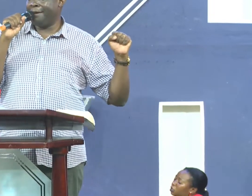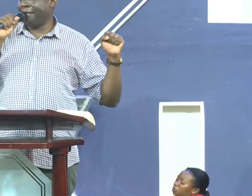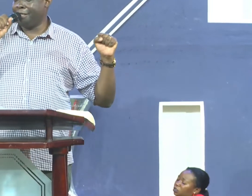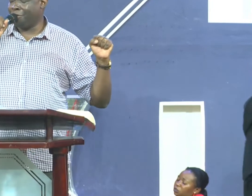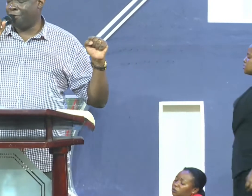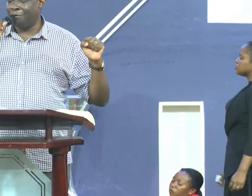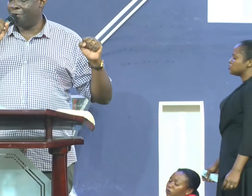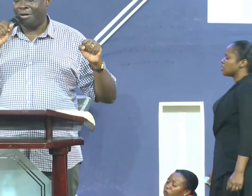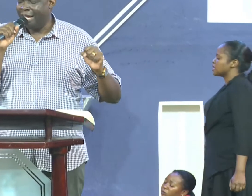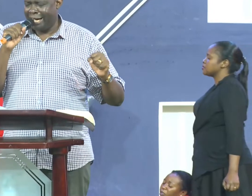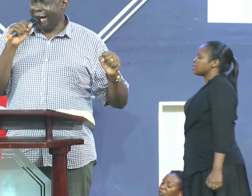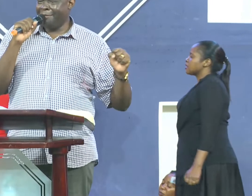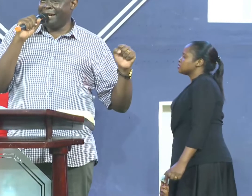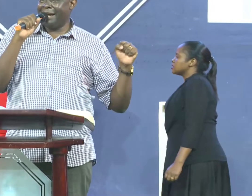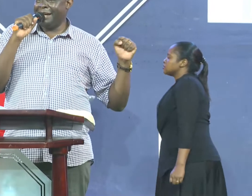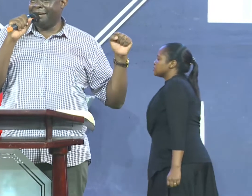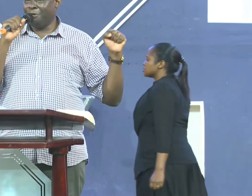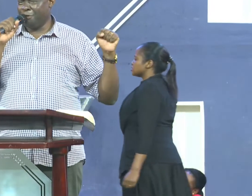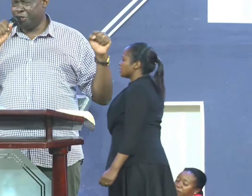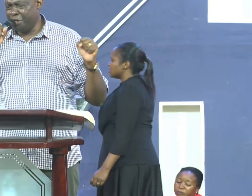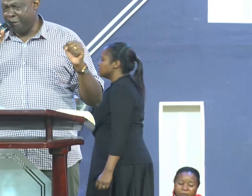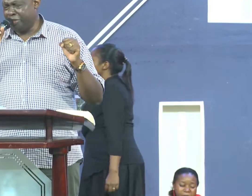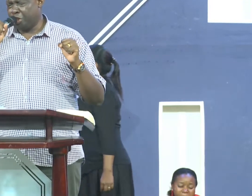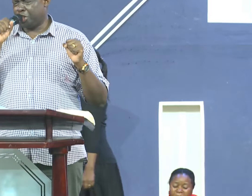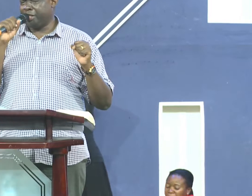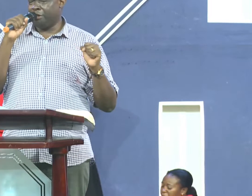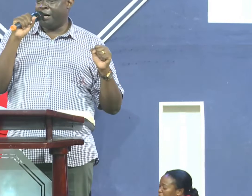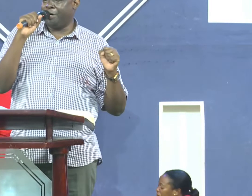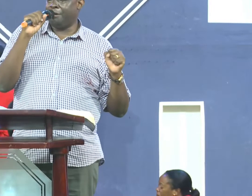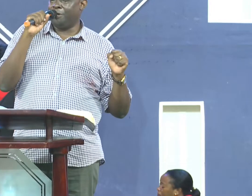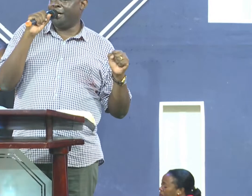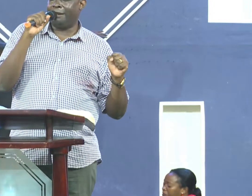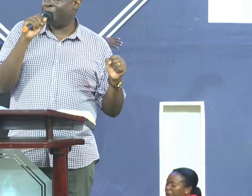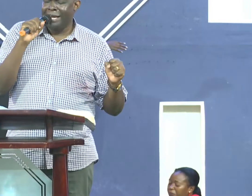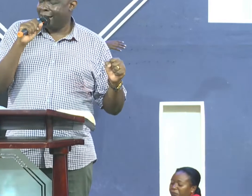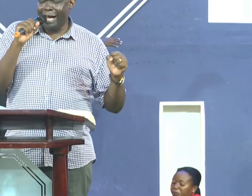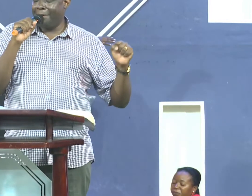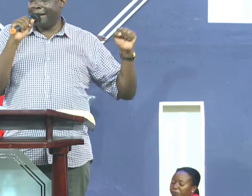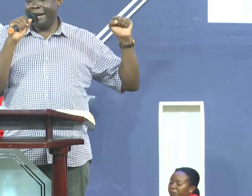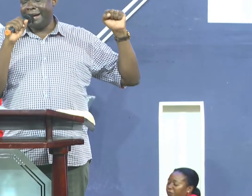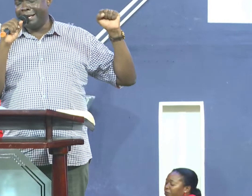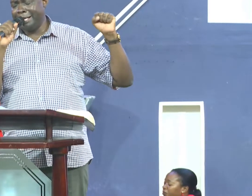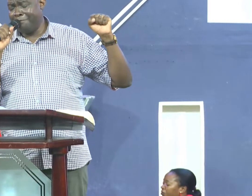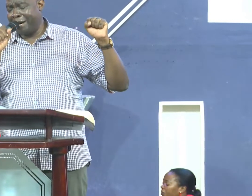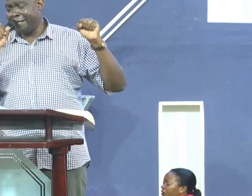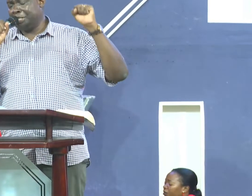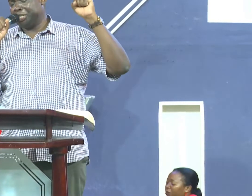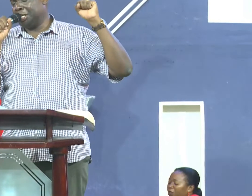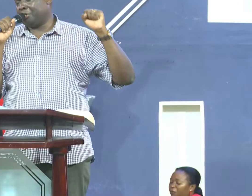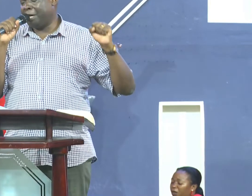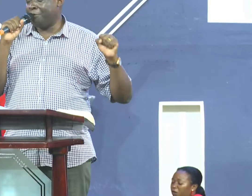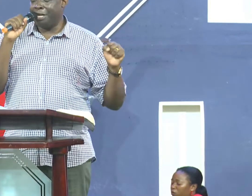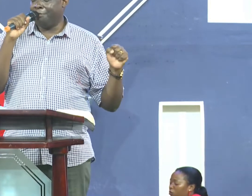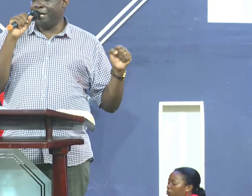chiviriri abantubo abayaya no kuzimbe chisa chiba wewe abayaya nirimbake